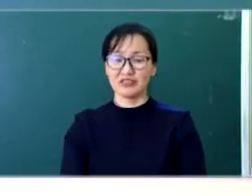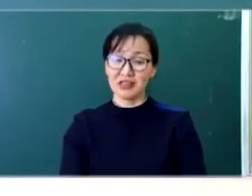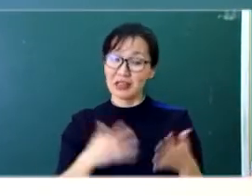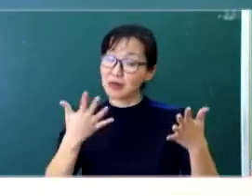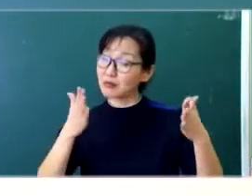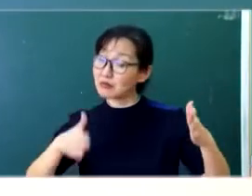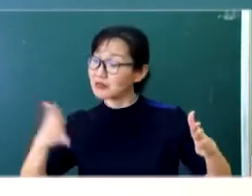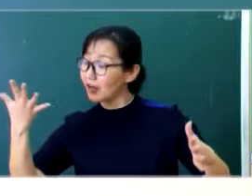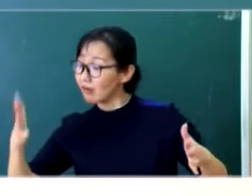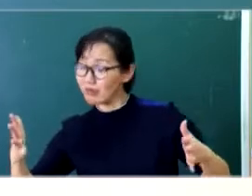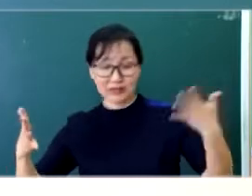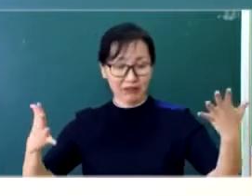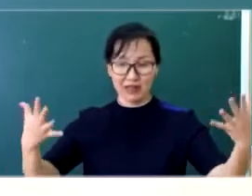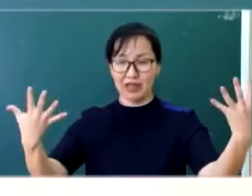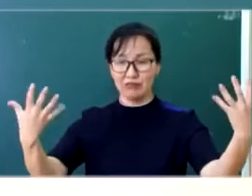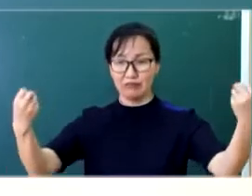1/10.2-оос их юм байна.